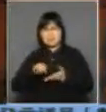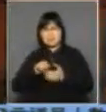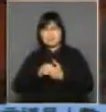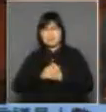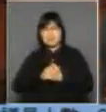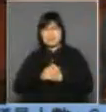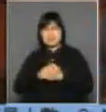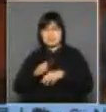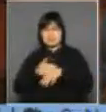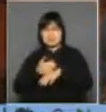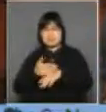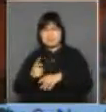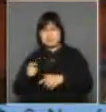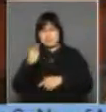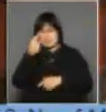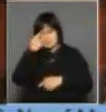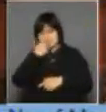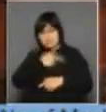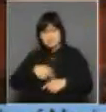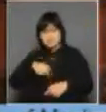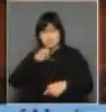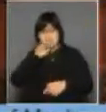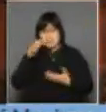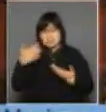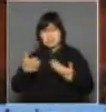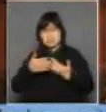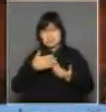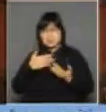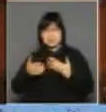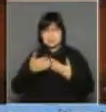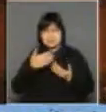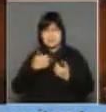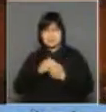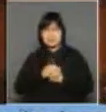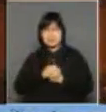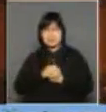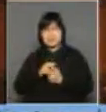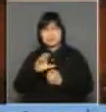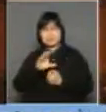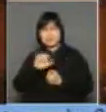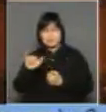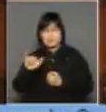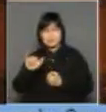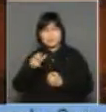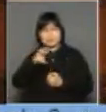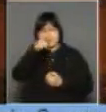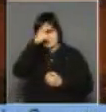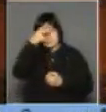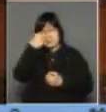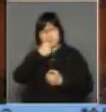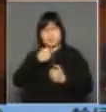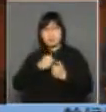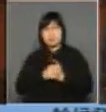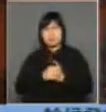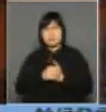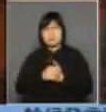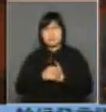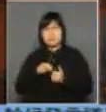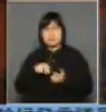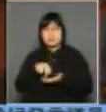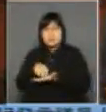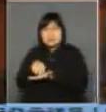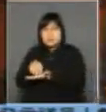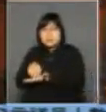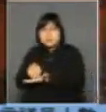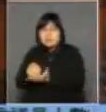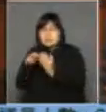剛才梁家傑說，說今次的事件呢，就是 CUI 我特首因為跪低，向地產